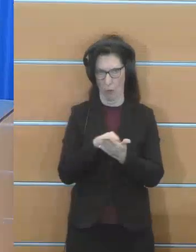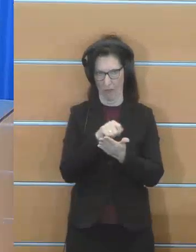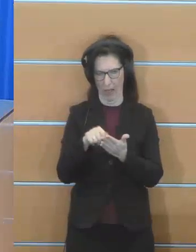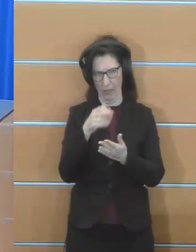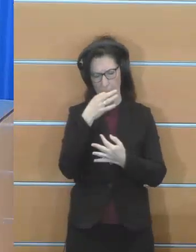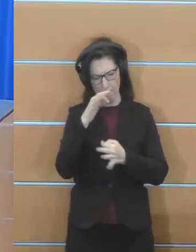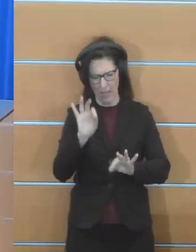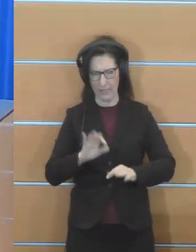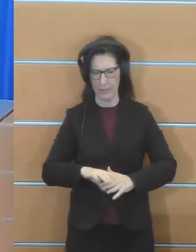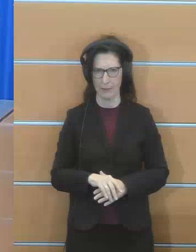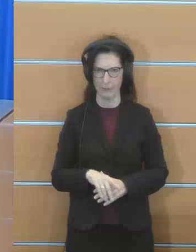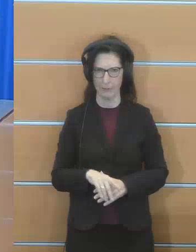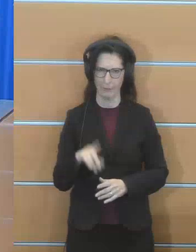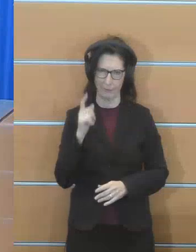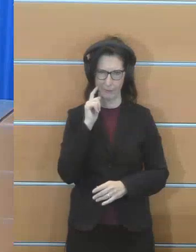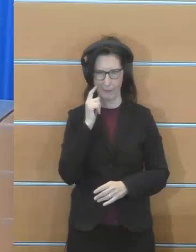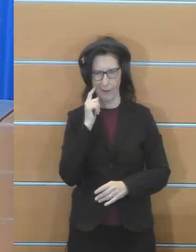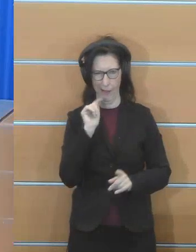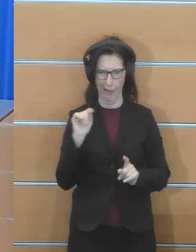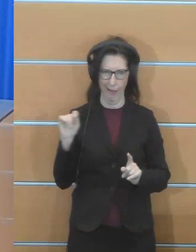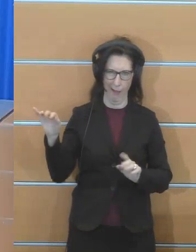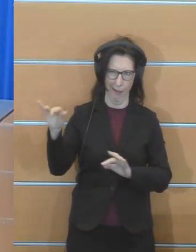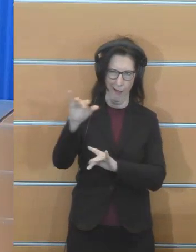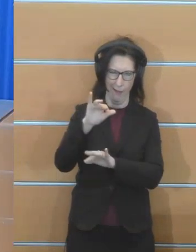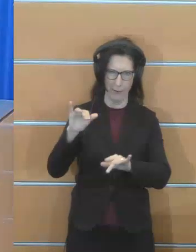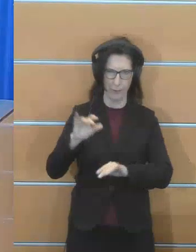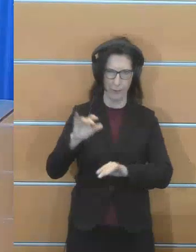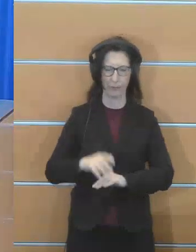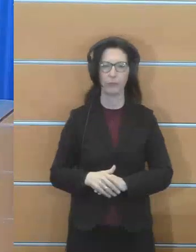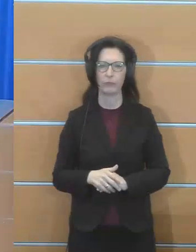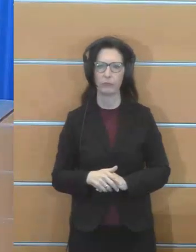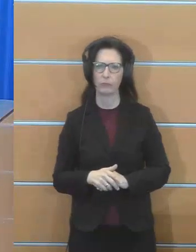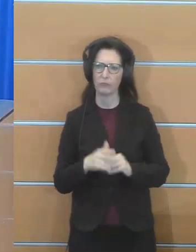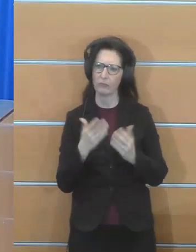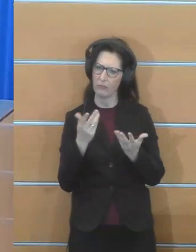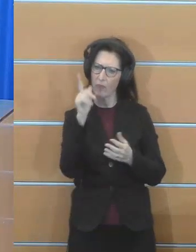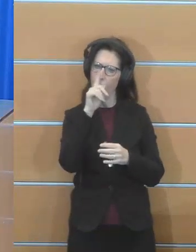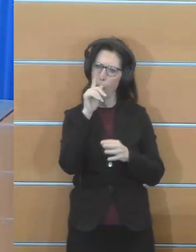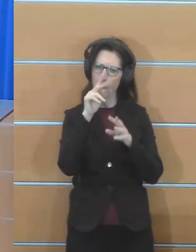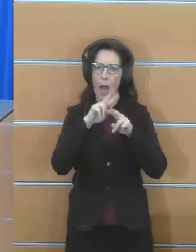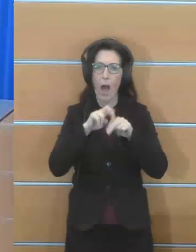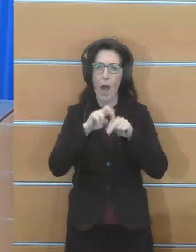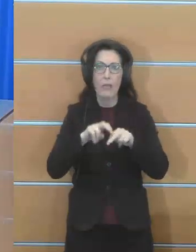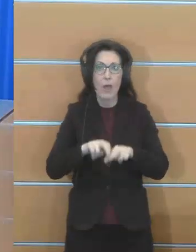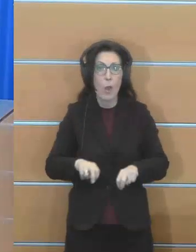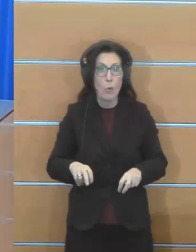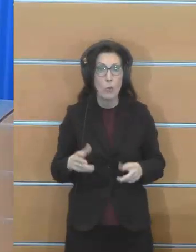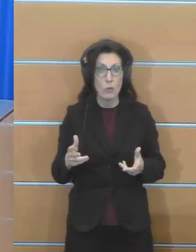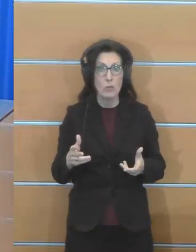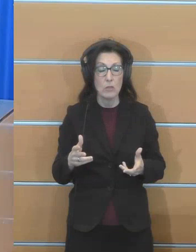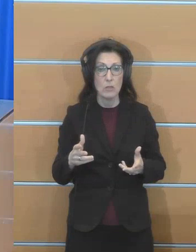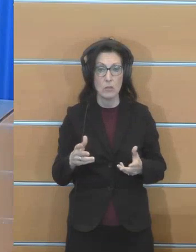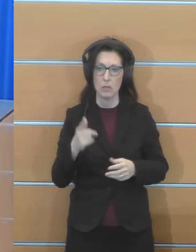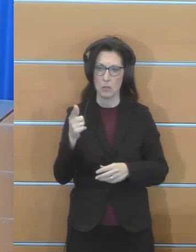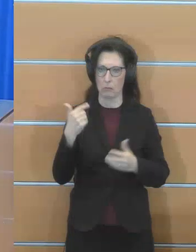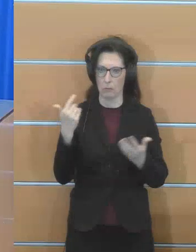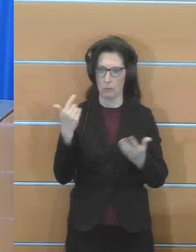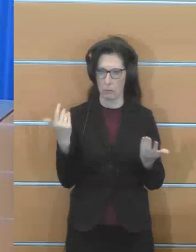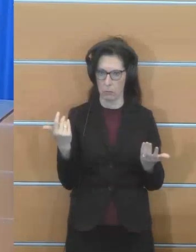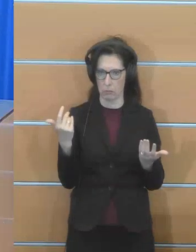Herren wenn man das analysiert und ich habe das wirklich sehr Grund